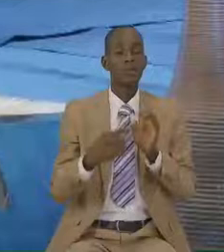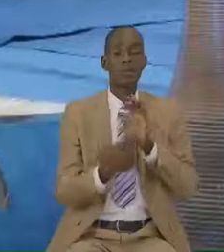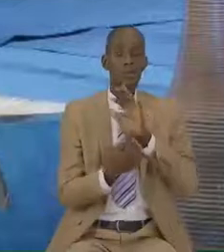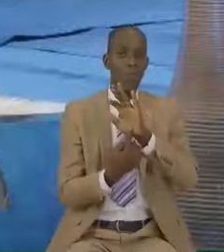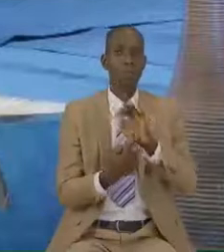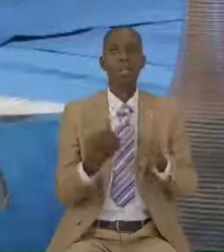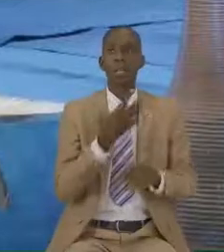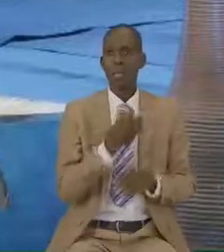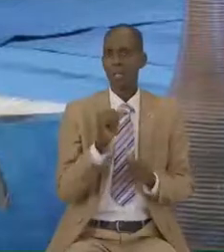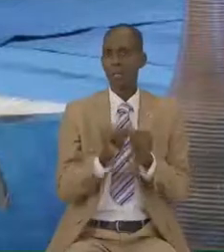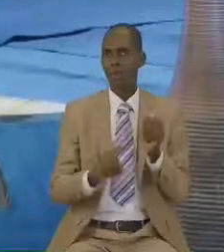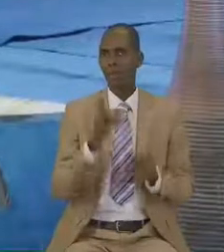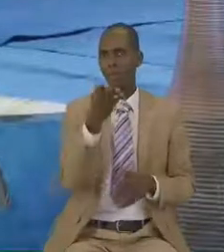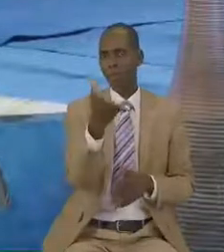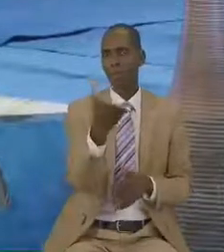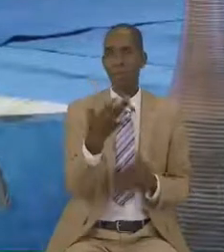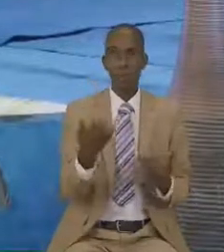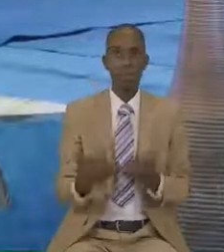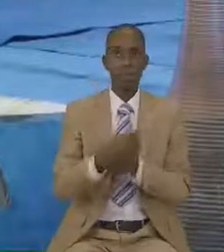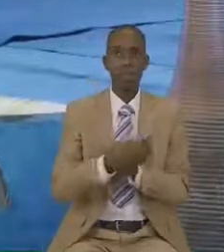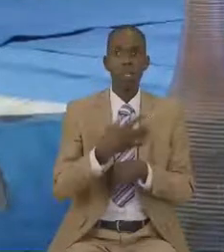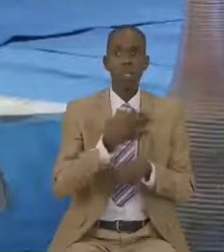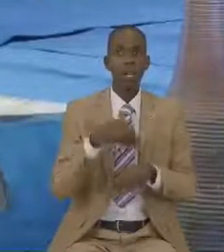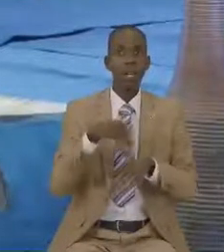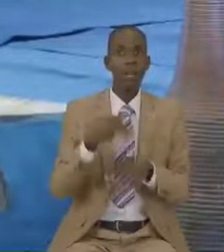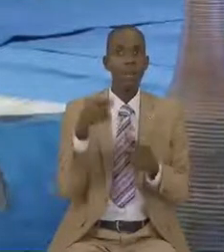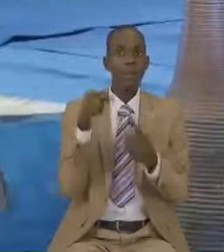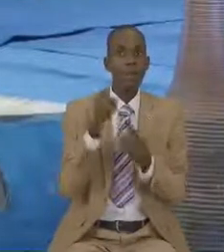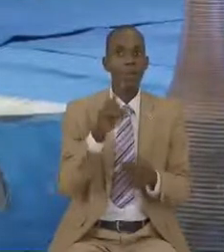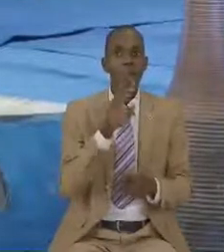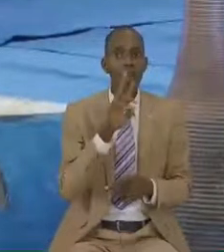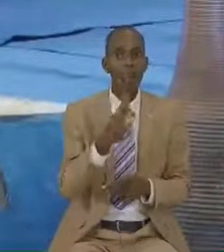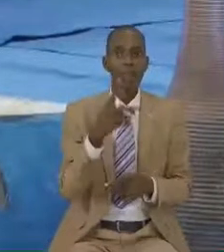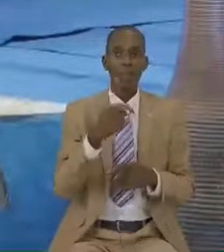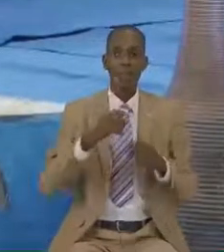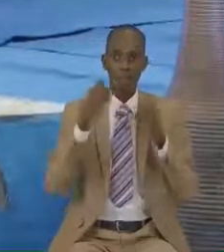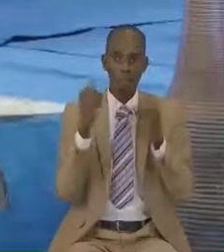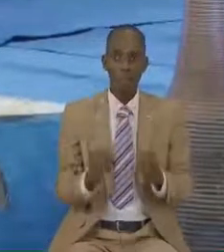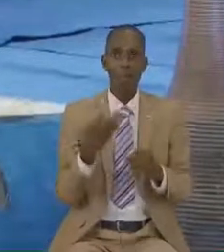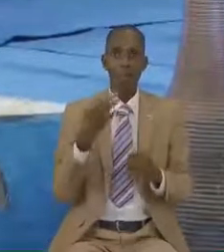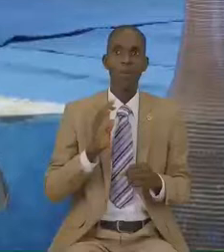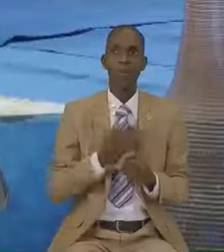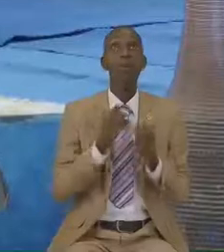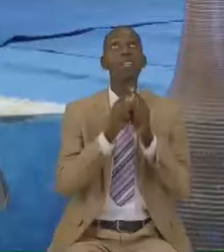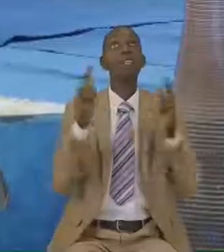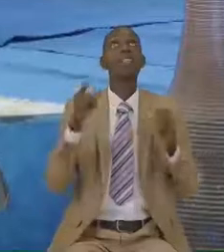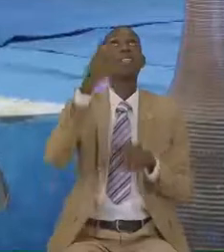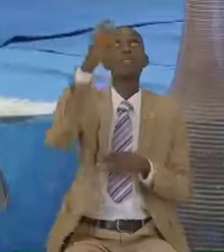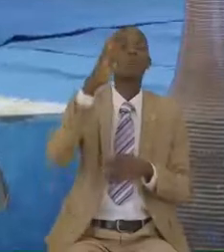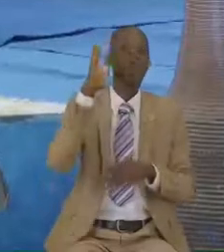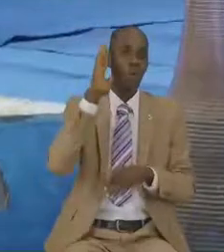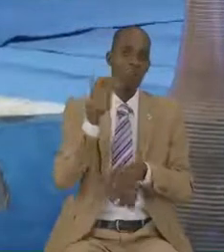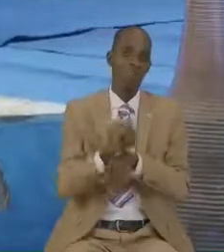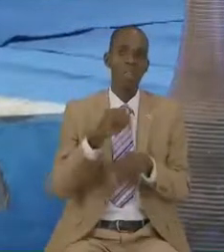et grand dans sa manifestation. Et là-bas aujourd'hui, là où tu es présentement, la puissance de notre